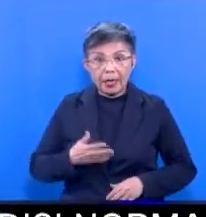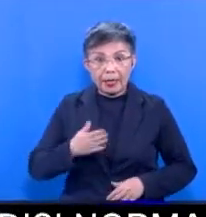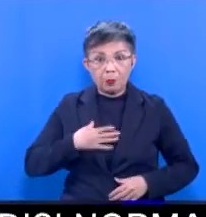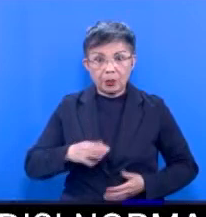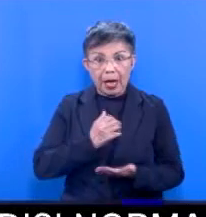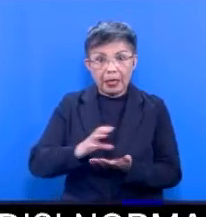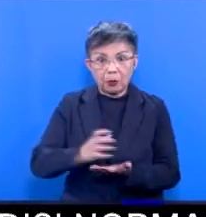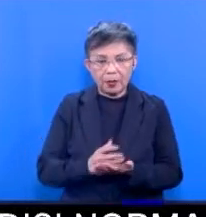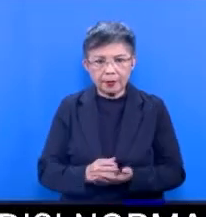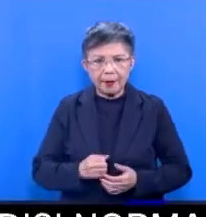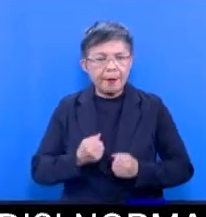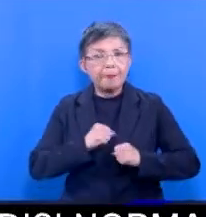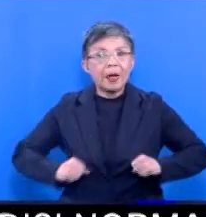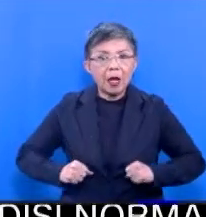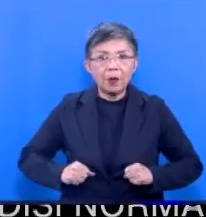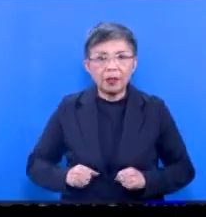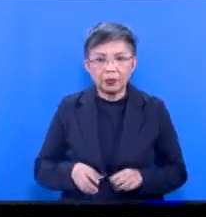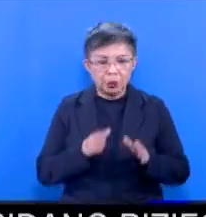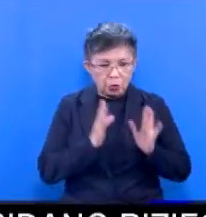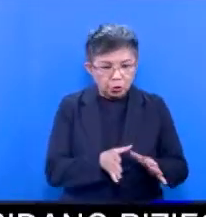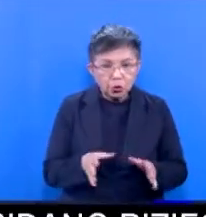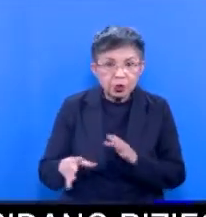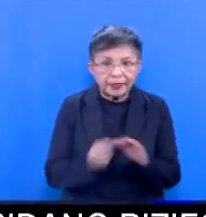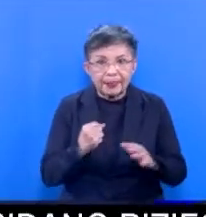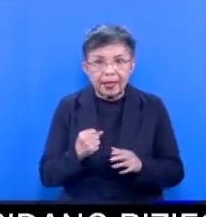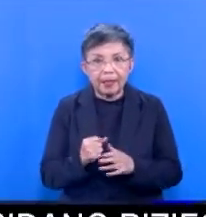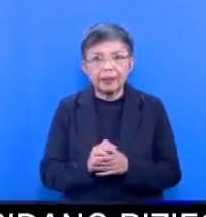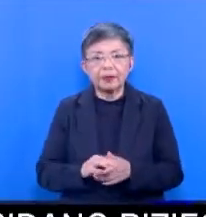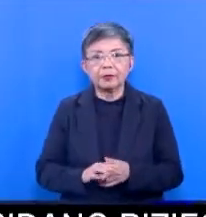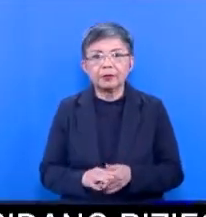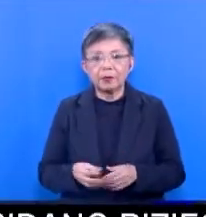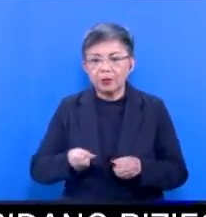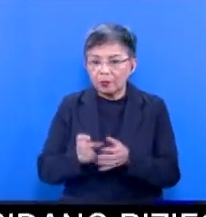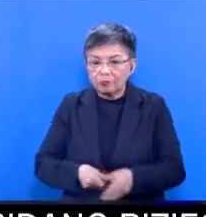melawan petugas jurusita dan polisi dengan menyiram air kotor dan cabai.